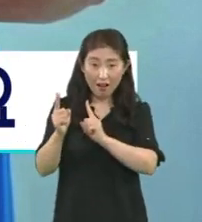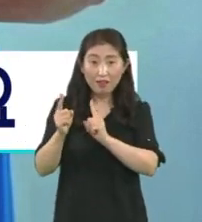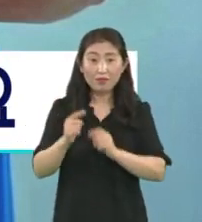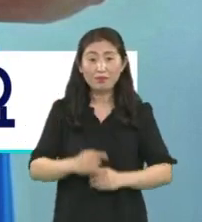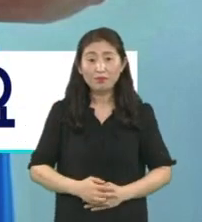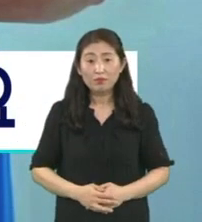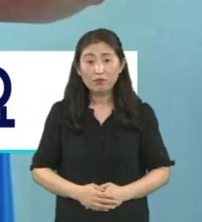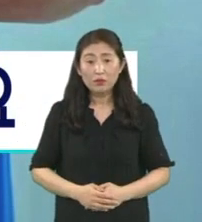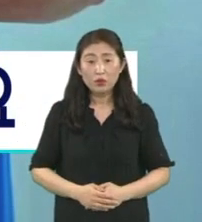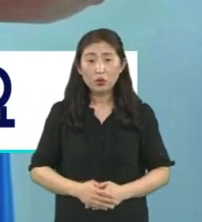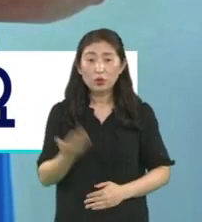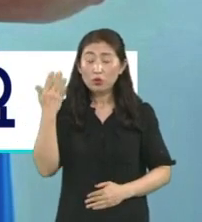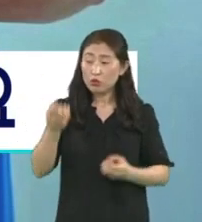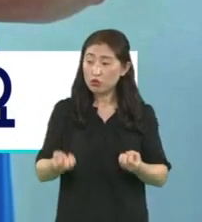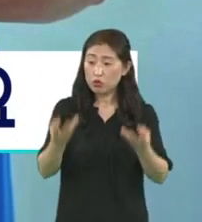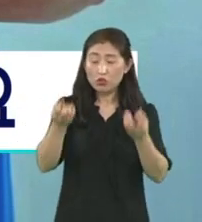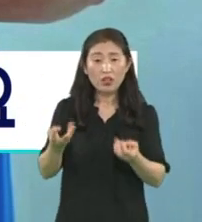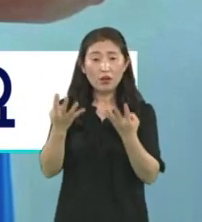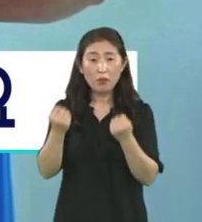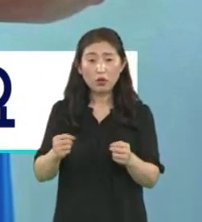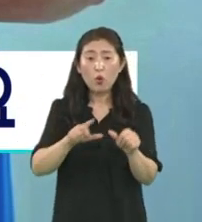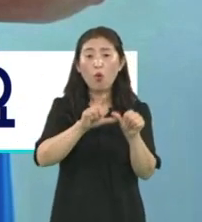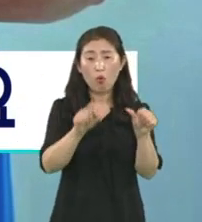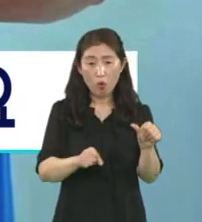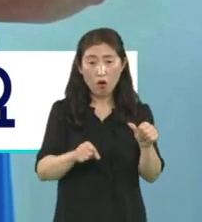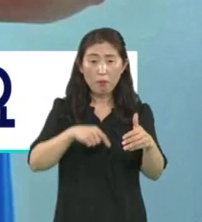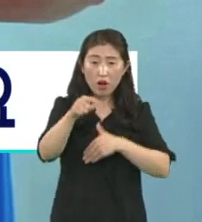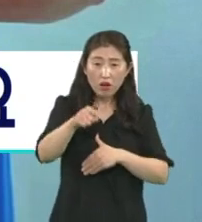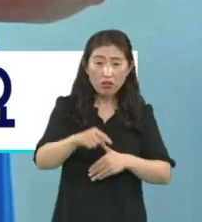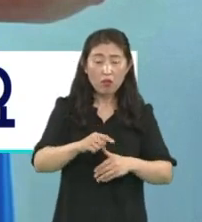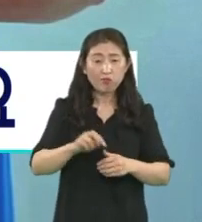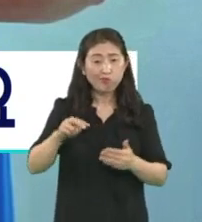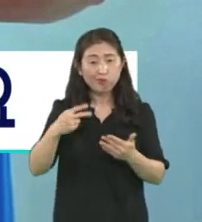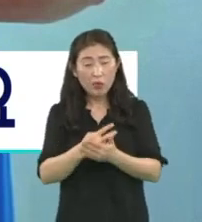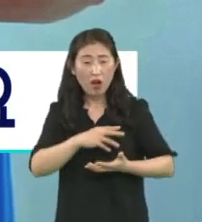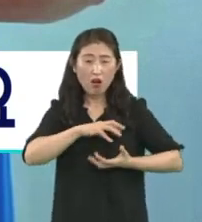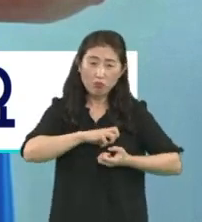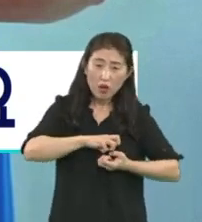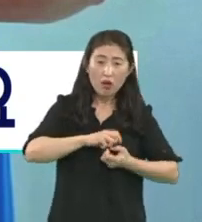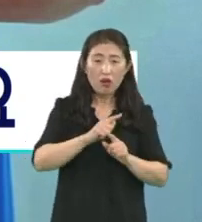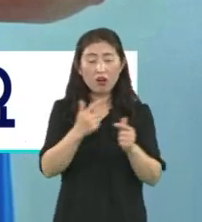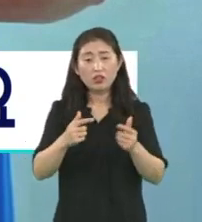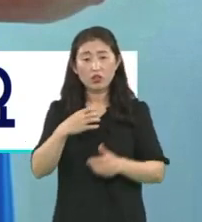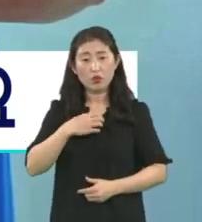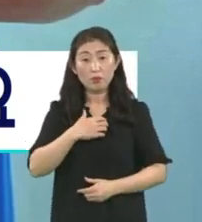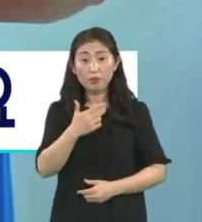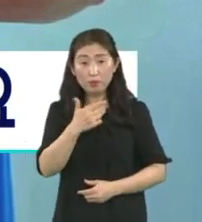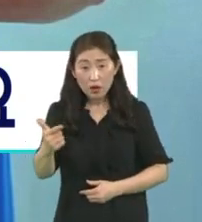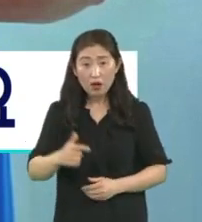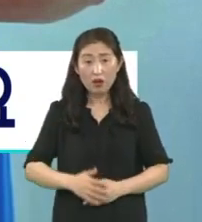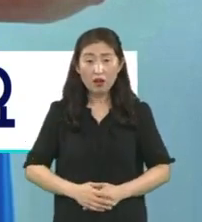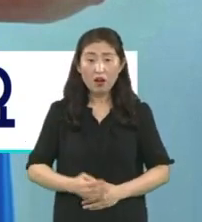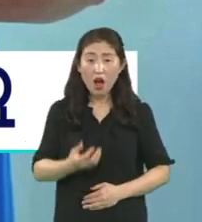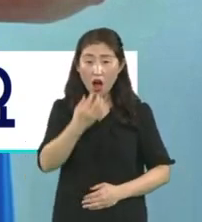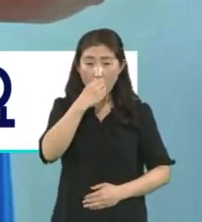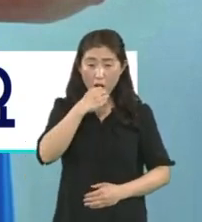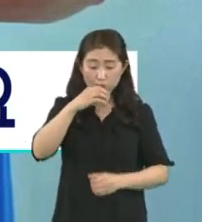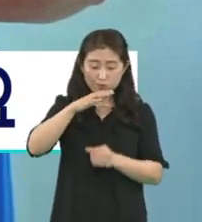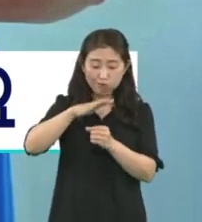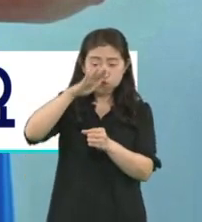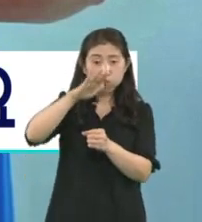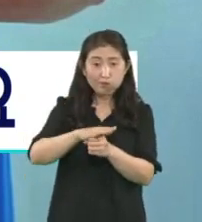화제가 됐는데요. 각종 축제가 많은 5월은 야외에서 다양한 응급 상황이 발생할 위협이 높은데 음식물이